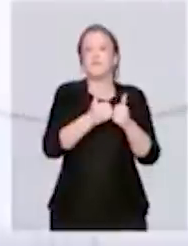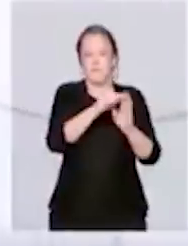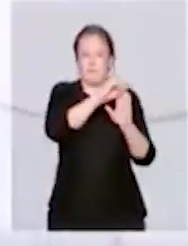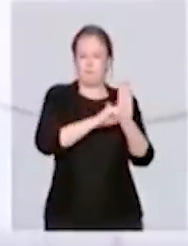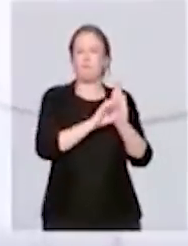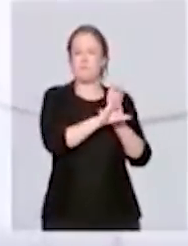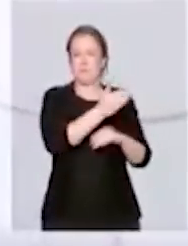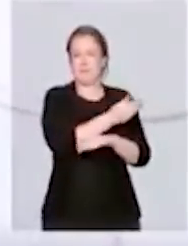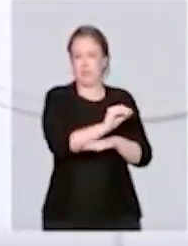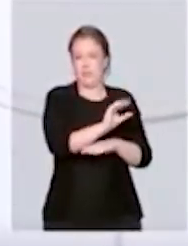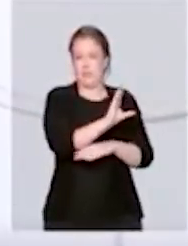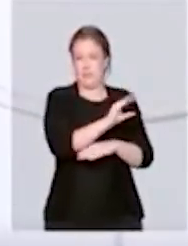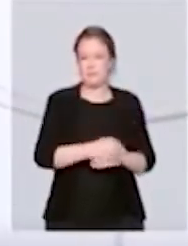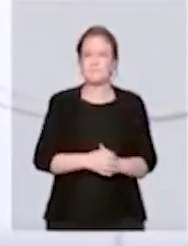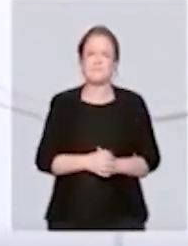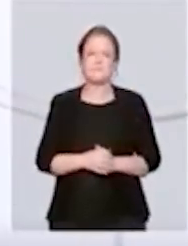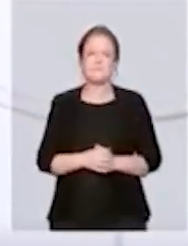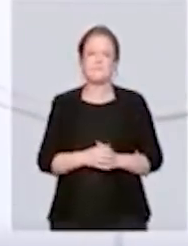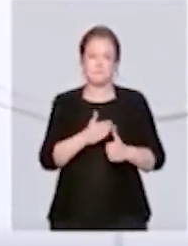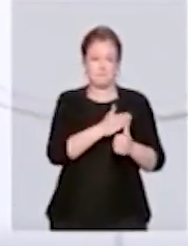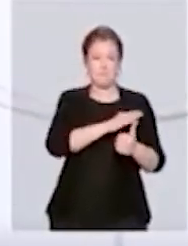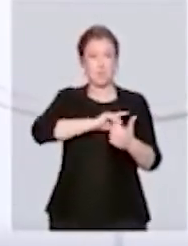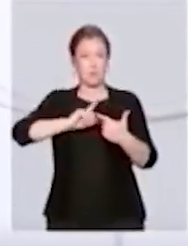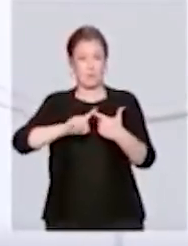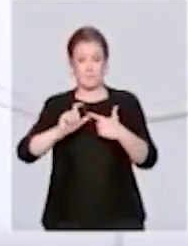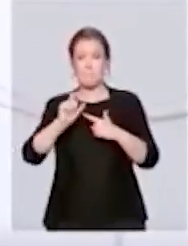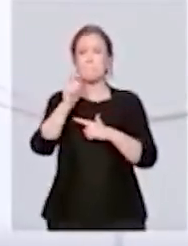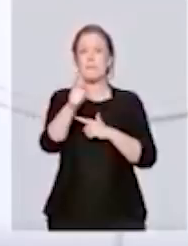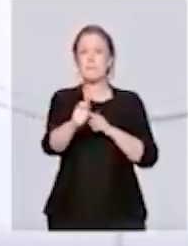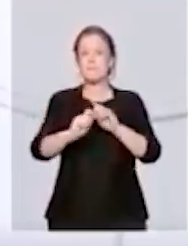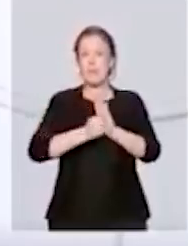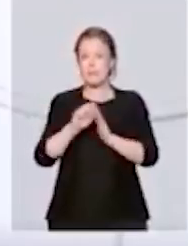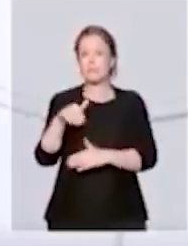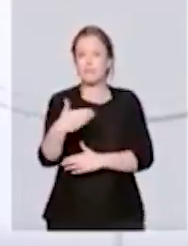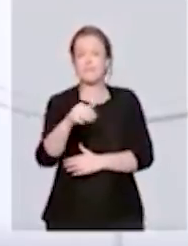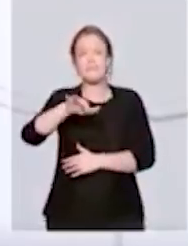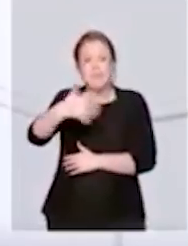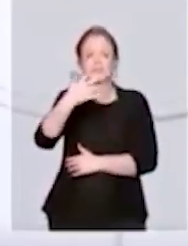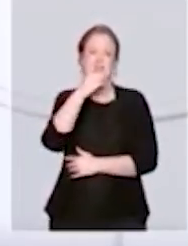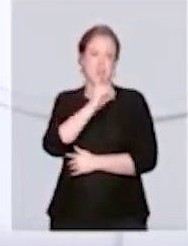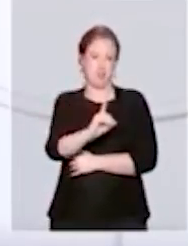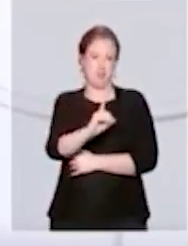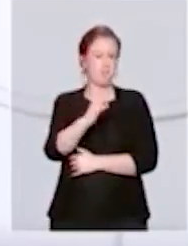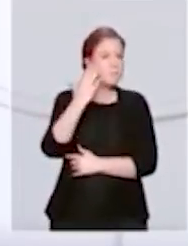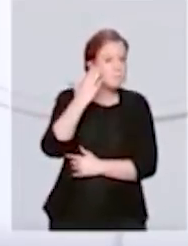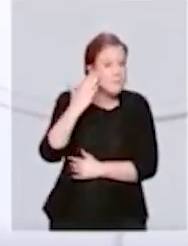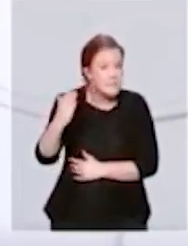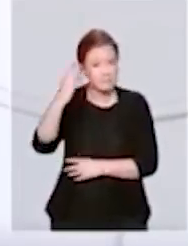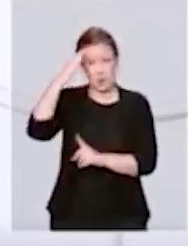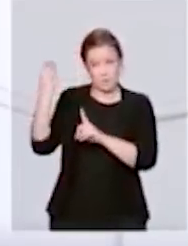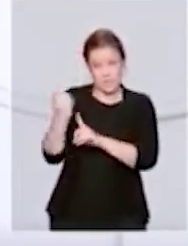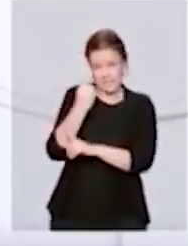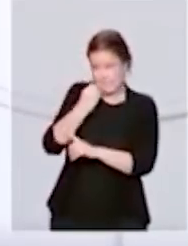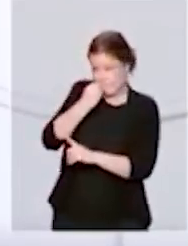la deuxième étape ce sera le 15 décembre le 15 décembre si nous sommes bien arrivés autour des 5000 contamination par jour